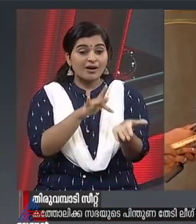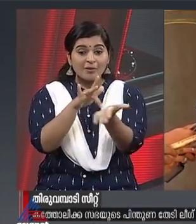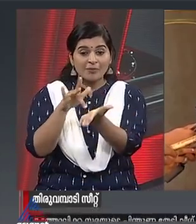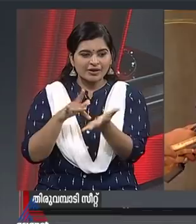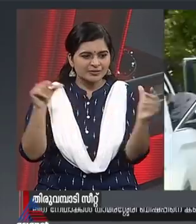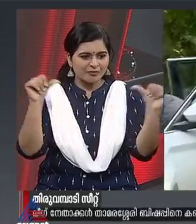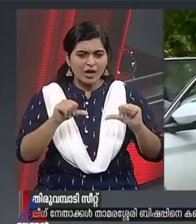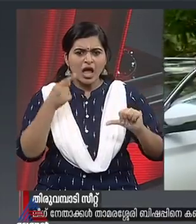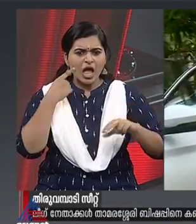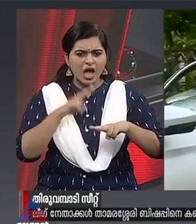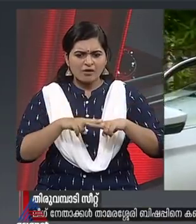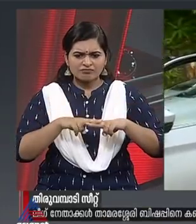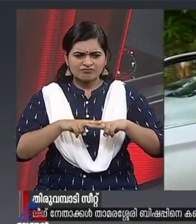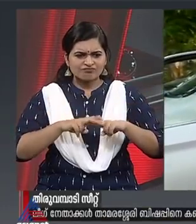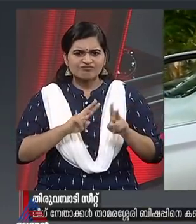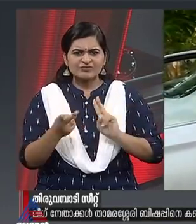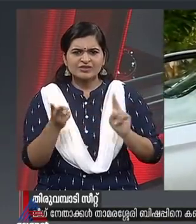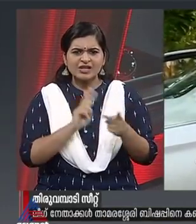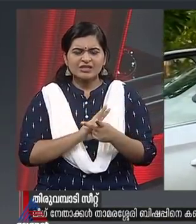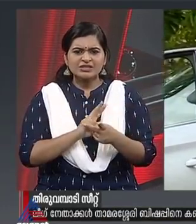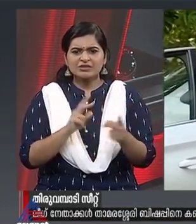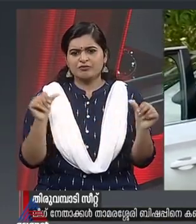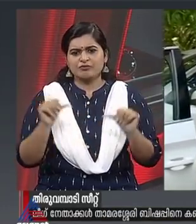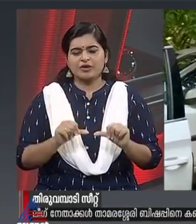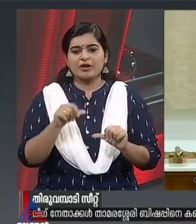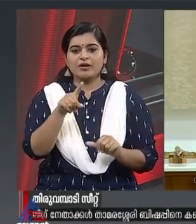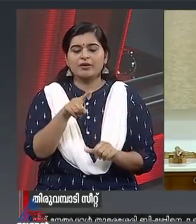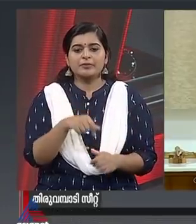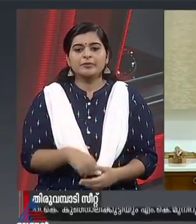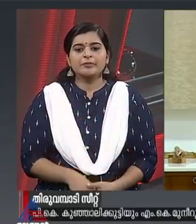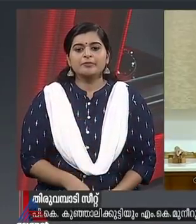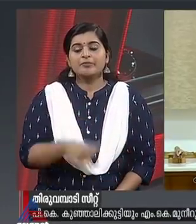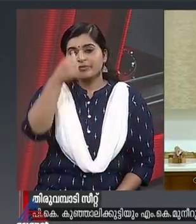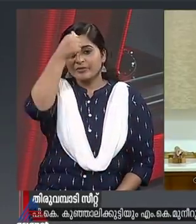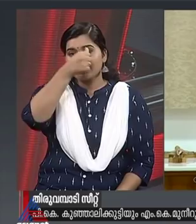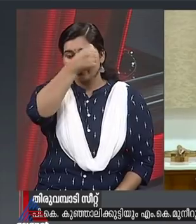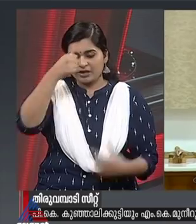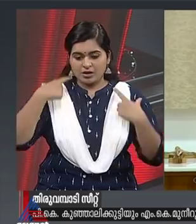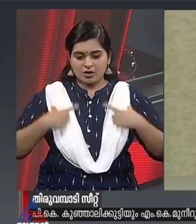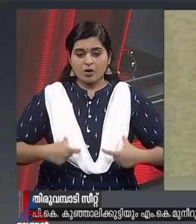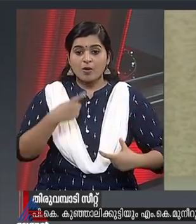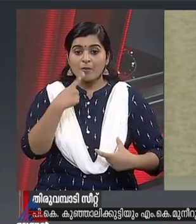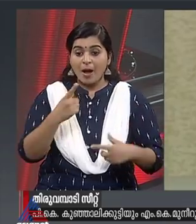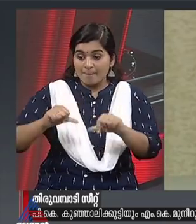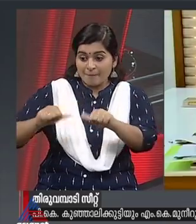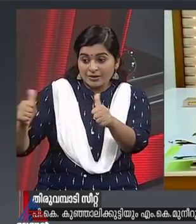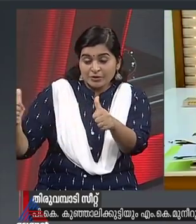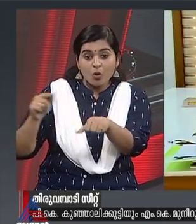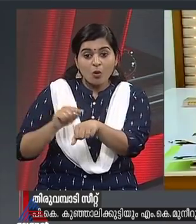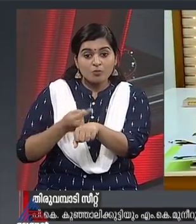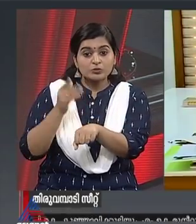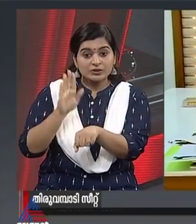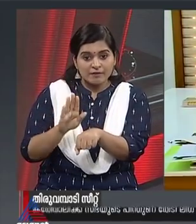കൊടുക്കുക. ജയസാധ്യത നോക്കി സ്ഥാനാർത്ഥിയെ നിശ്ചയിക്കുന്ന മറുപടിയാണ് രൂപതാ നേതൃത്വം ലീഗ് നേതാക്കൾക്ക് നൽകിയതെന്നാണ് സൂചന.